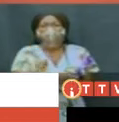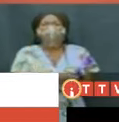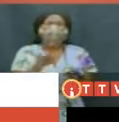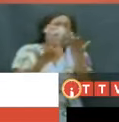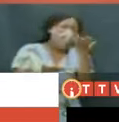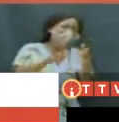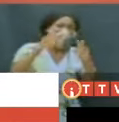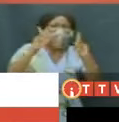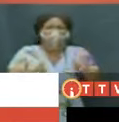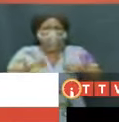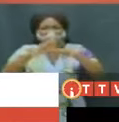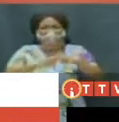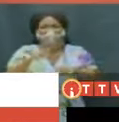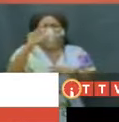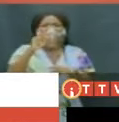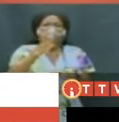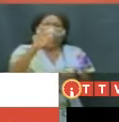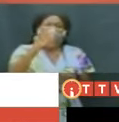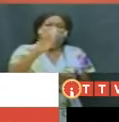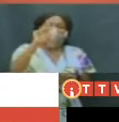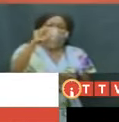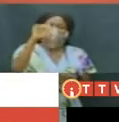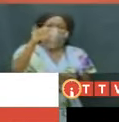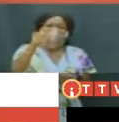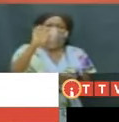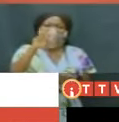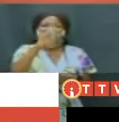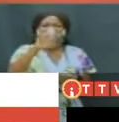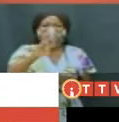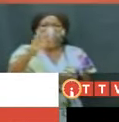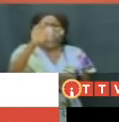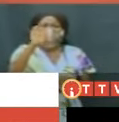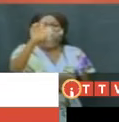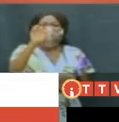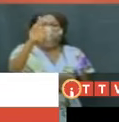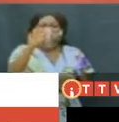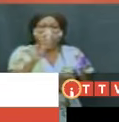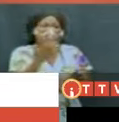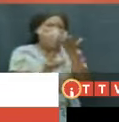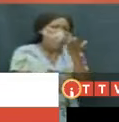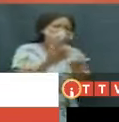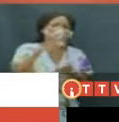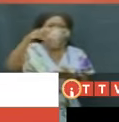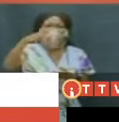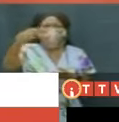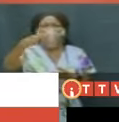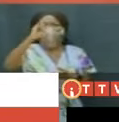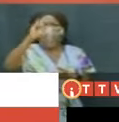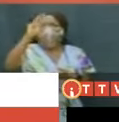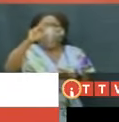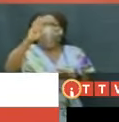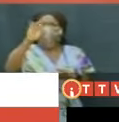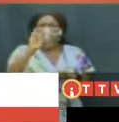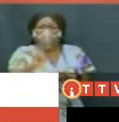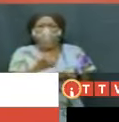nyezerera akalandira amene munthu amene ali kwa kwantikira kapena kuphimbi kukachulu uko akalandira amene munthu amene ali